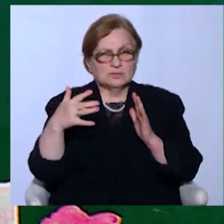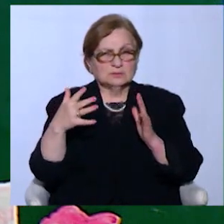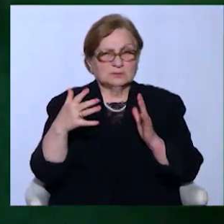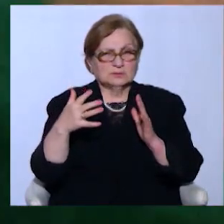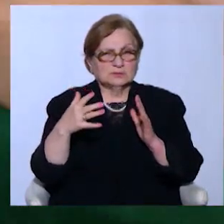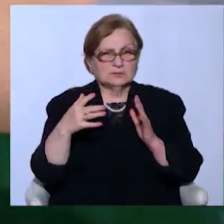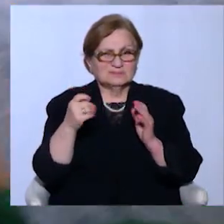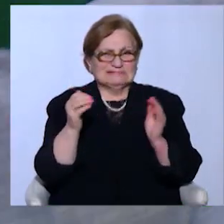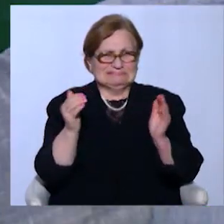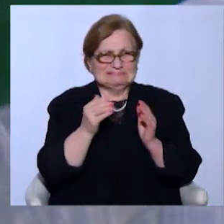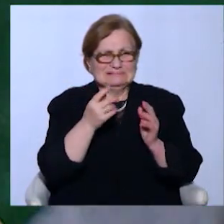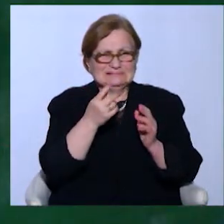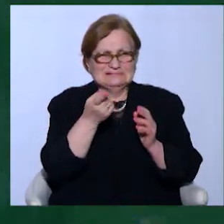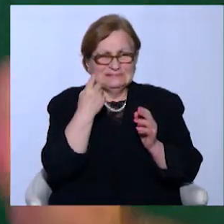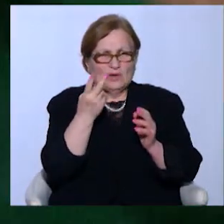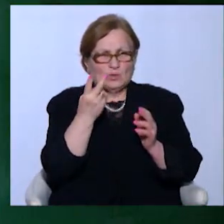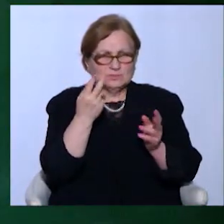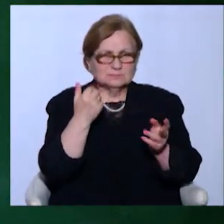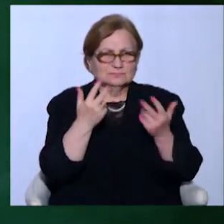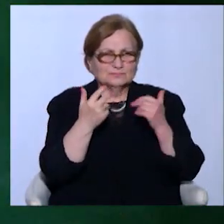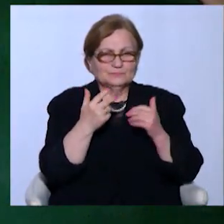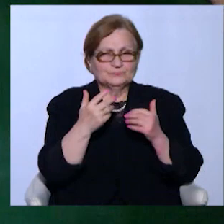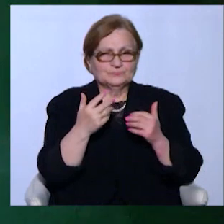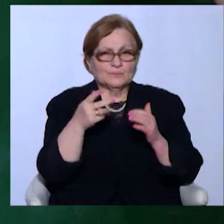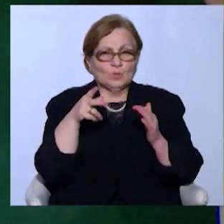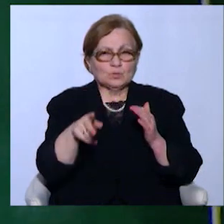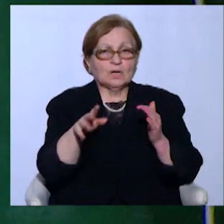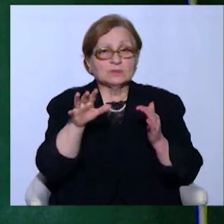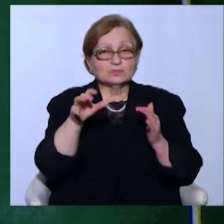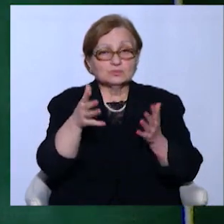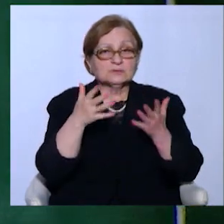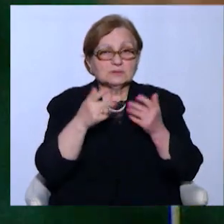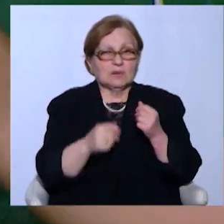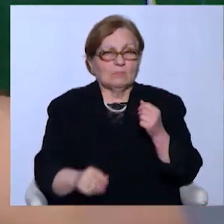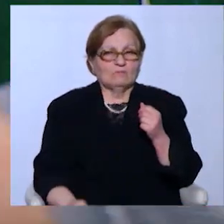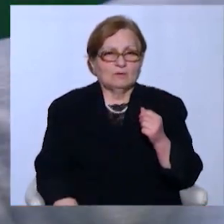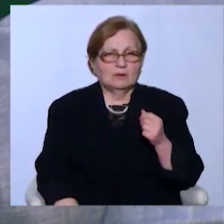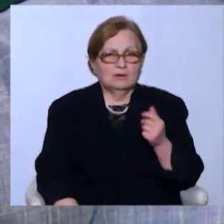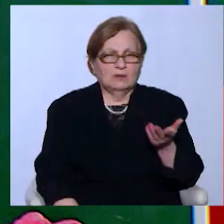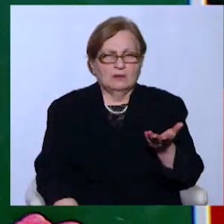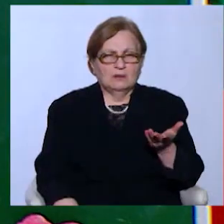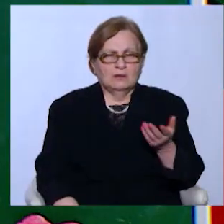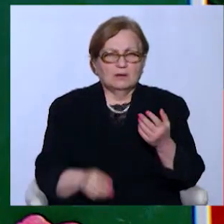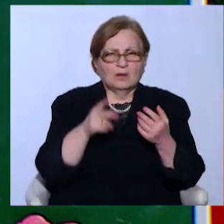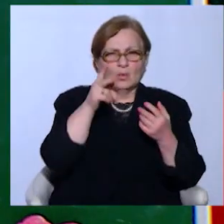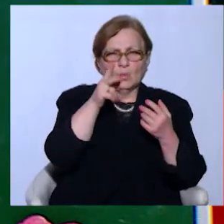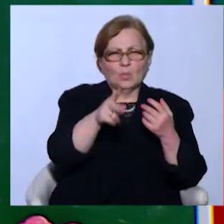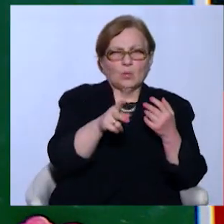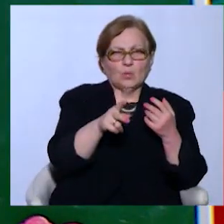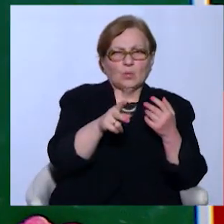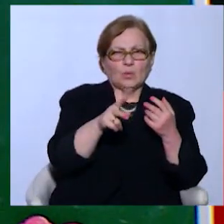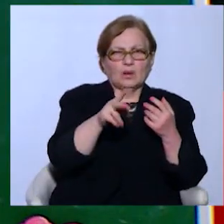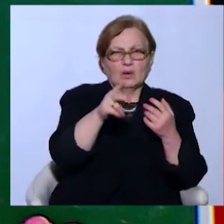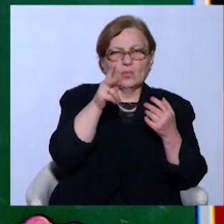ცოტა დავაპატარავე ორივე, მივიღებ 2500. აქ კი